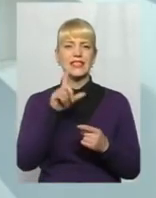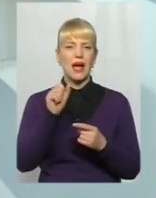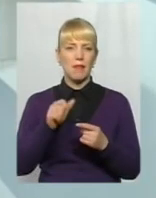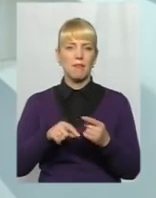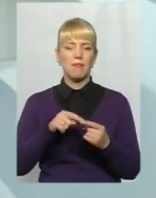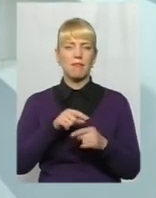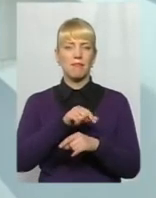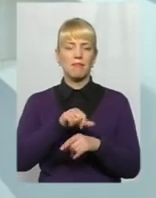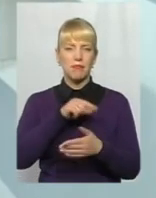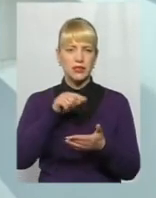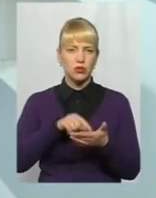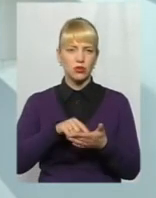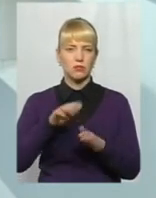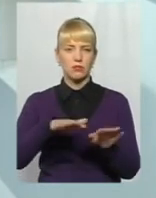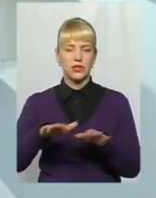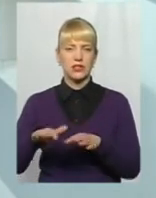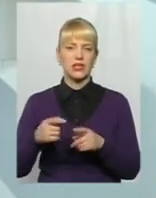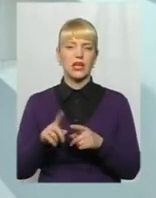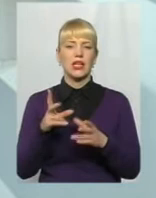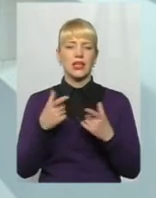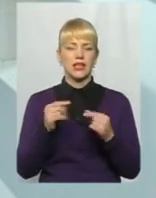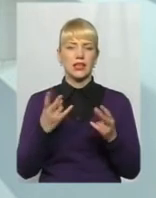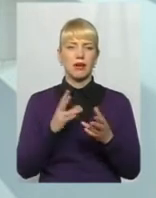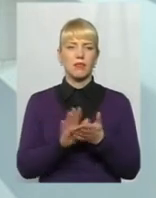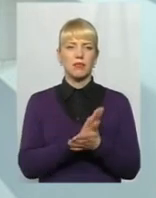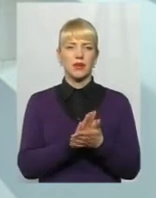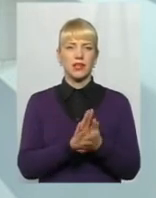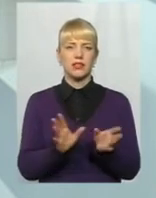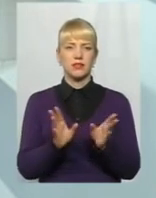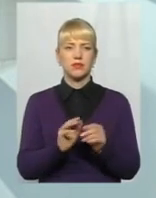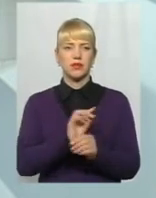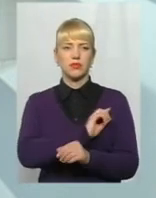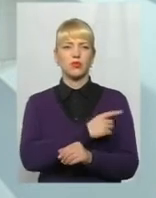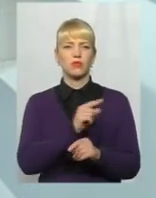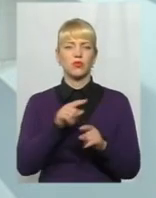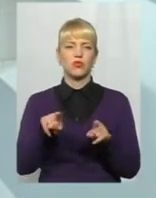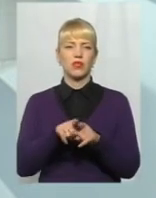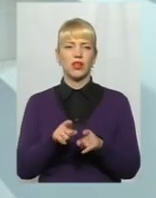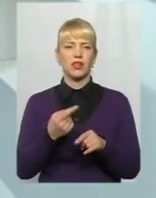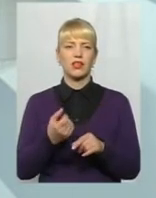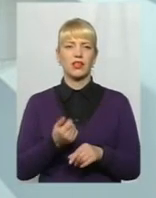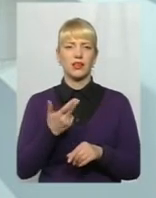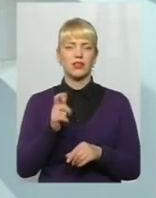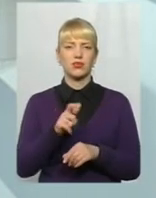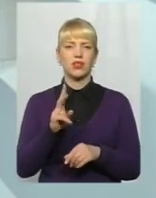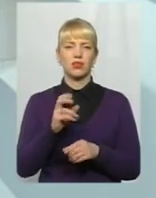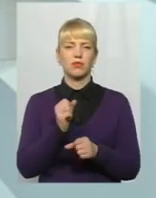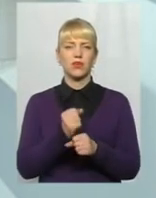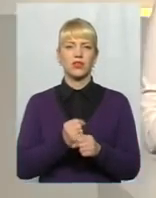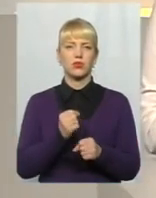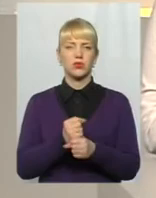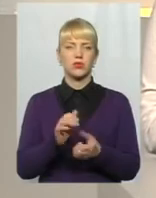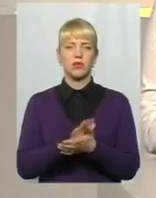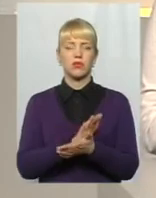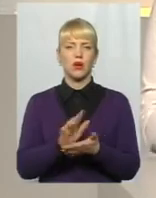які також треба прибирати спільно, спільними зусиллями, тому що, звичайно, та кількість людей, які працюють прибиральниками